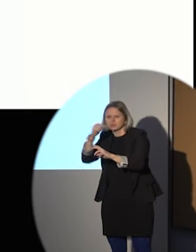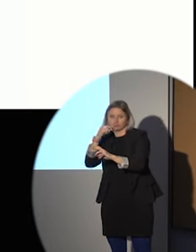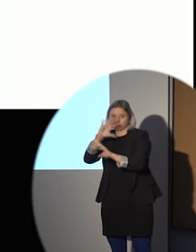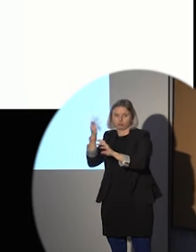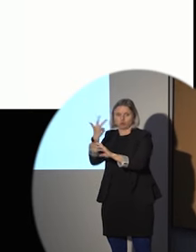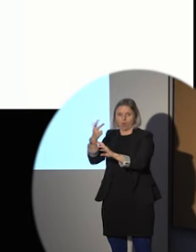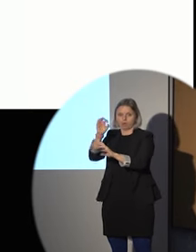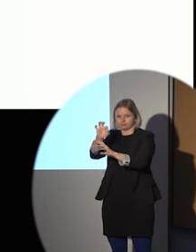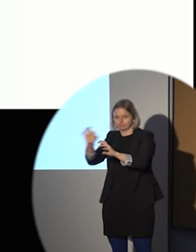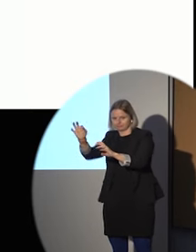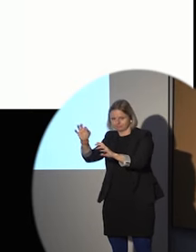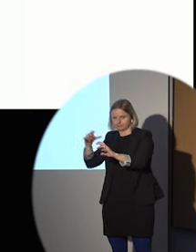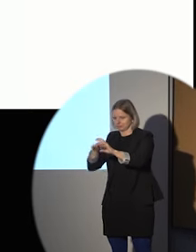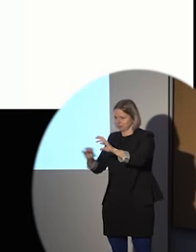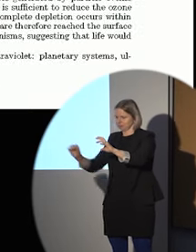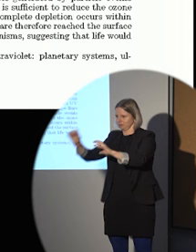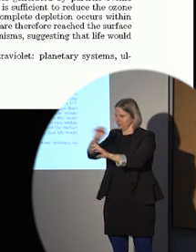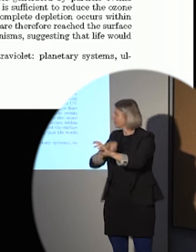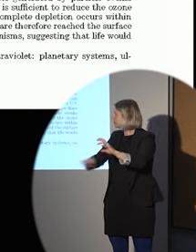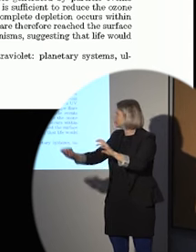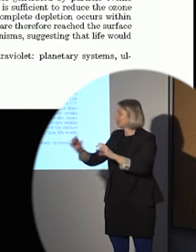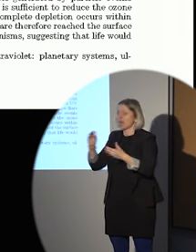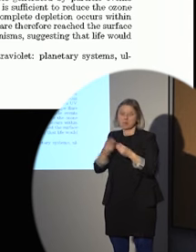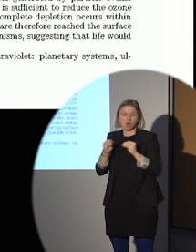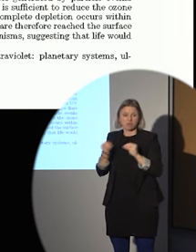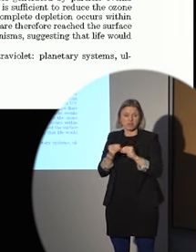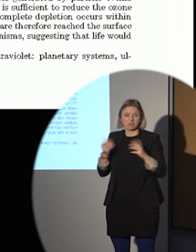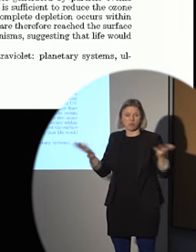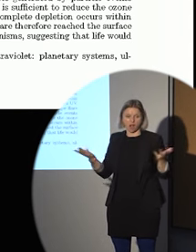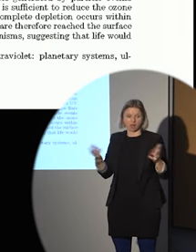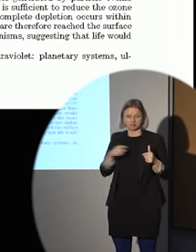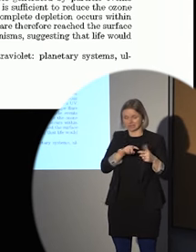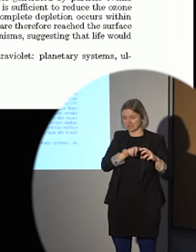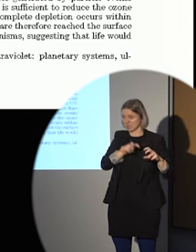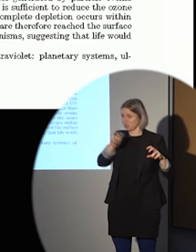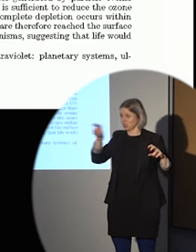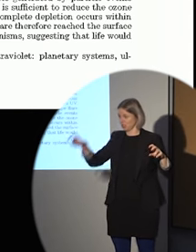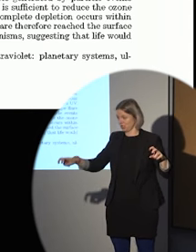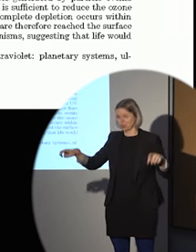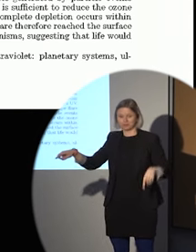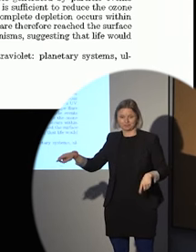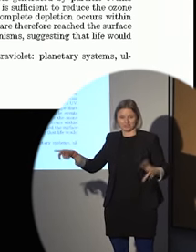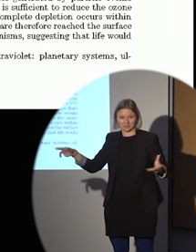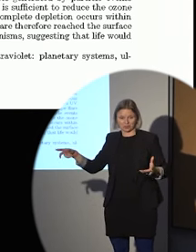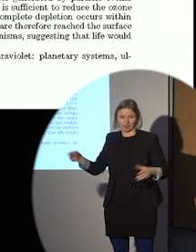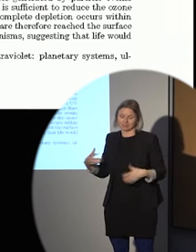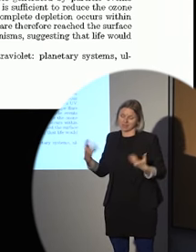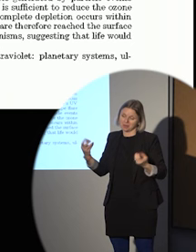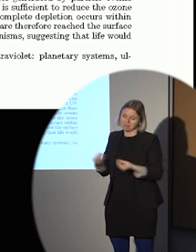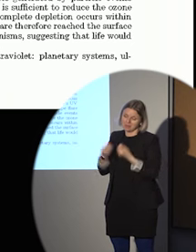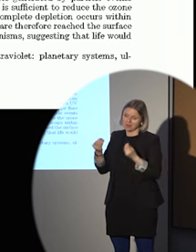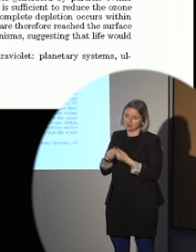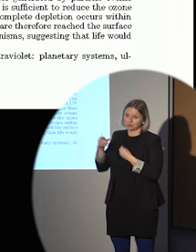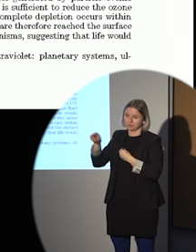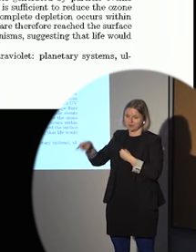pour aller à Proxima du Centaure. Le premier, c'est le suivant. C'est en fait, malheureusement, les étoiles M